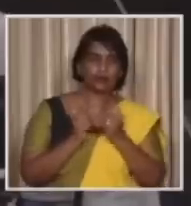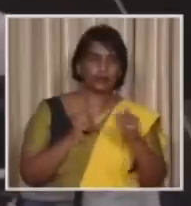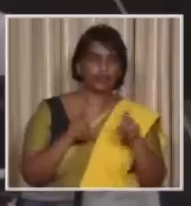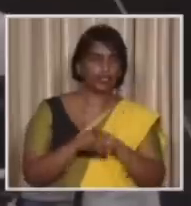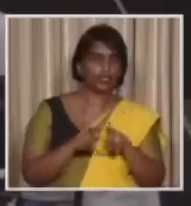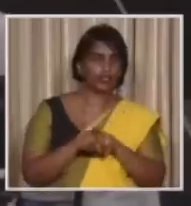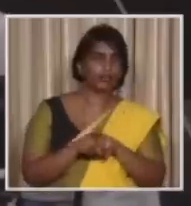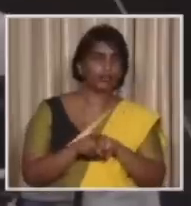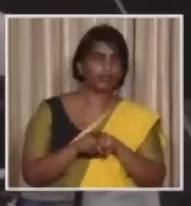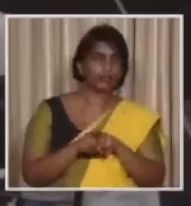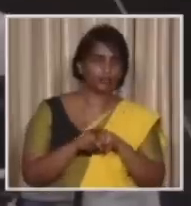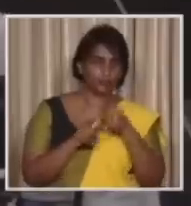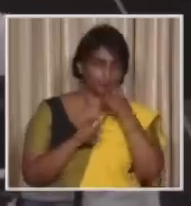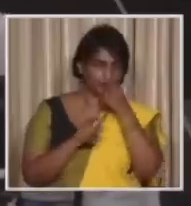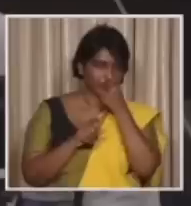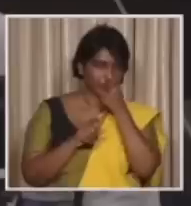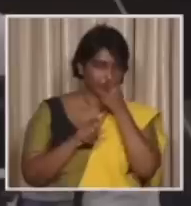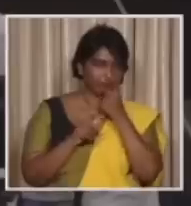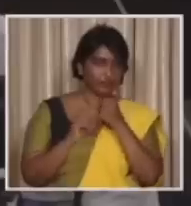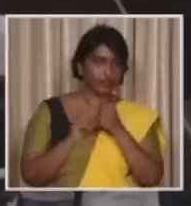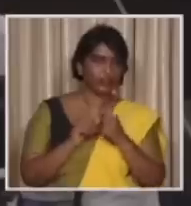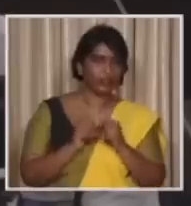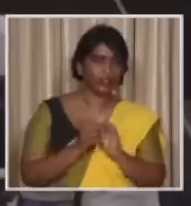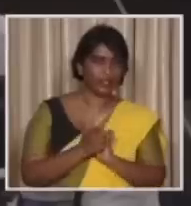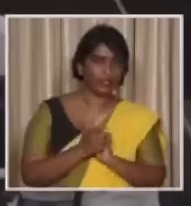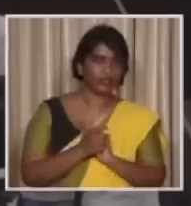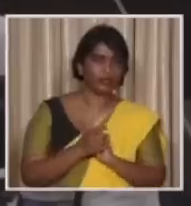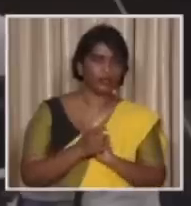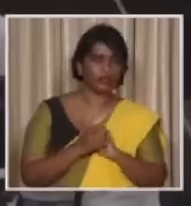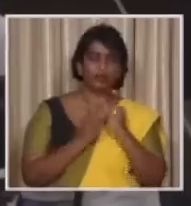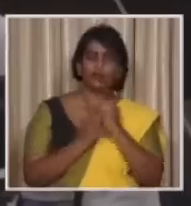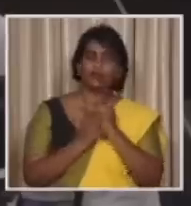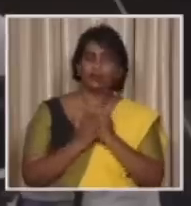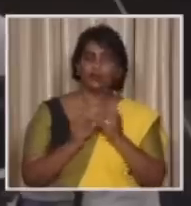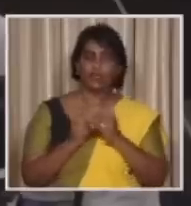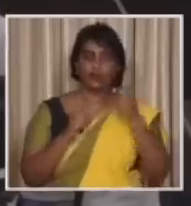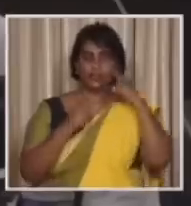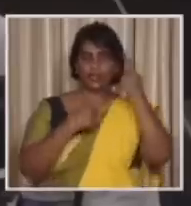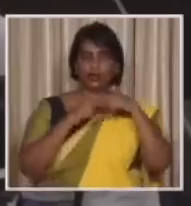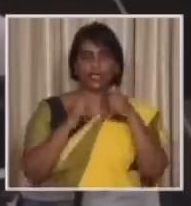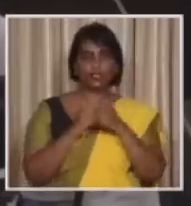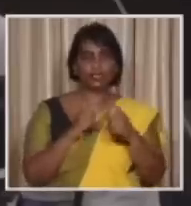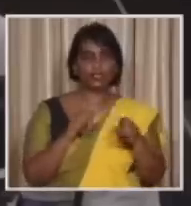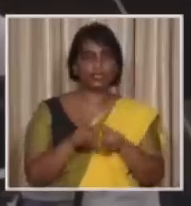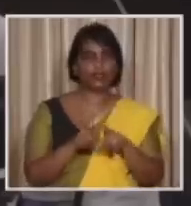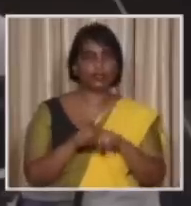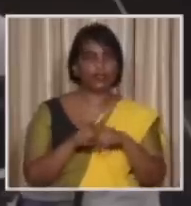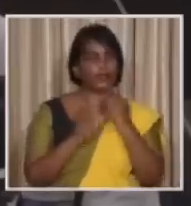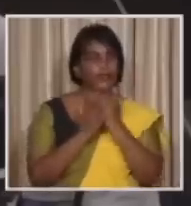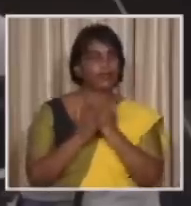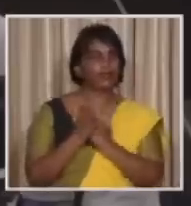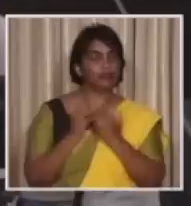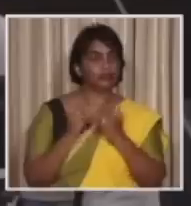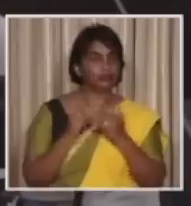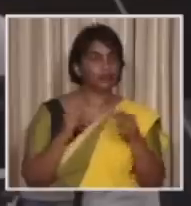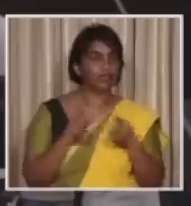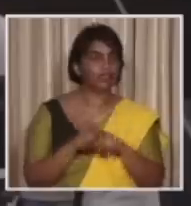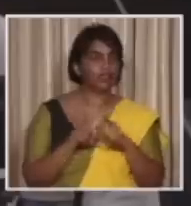යුතු තැන්වලදී අගෙයීමට ලක් කරේ. තෙවැනි වැඩසටහනක් ආණ්ඩුවේ මන්ත්‍රීවරුන්ට